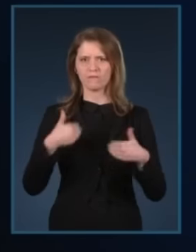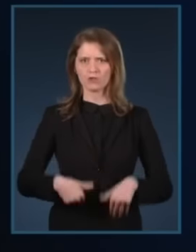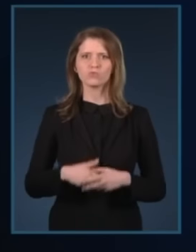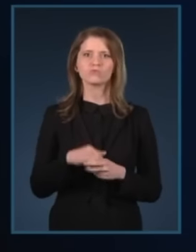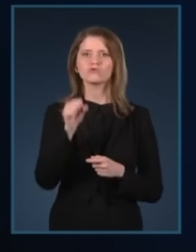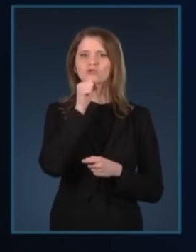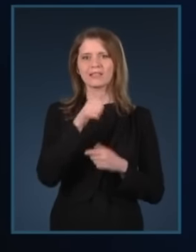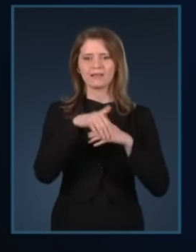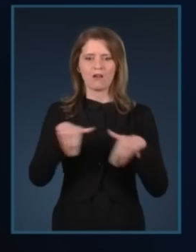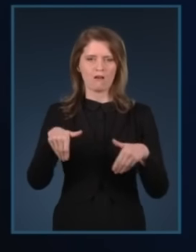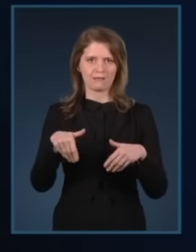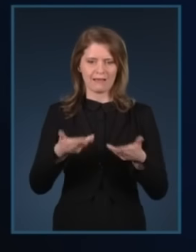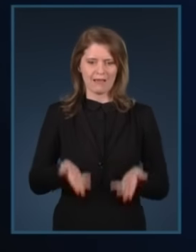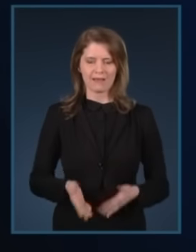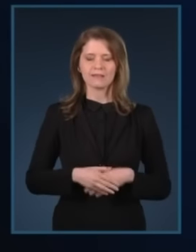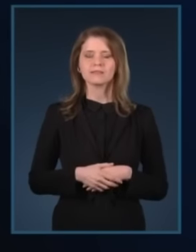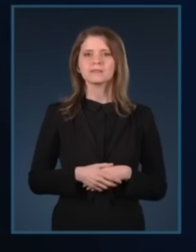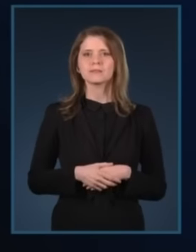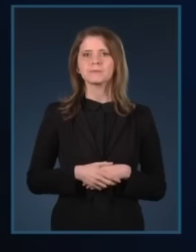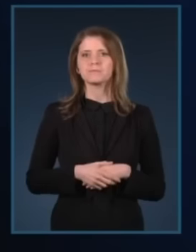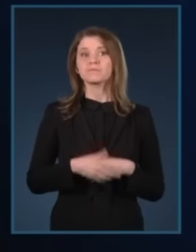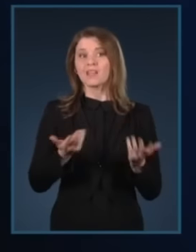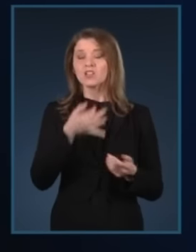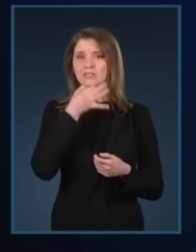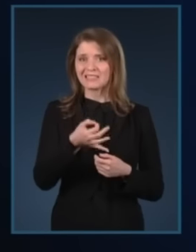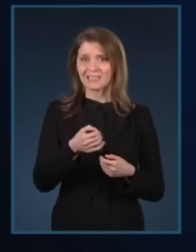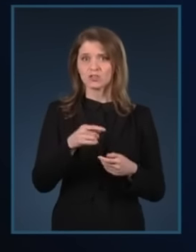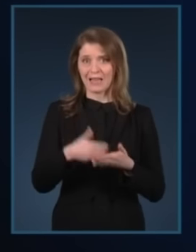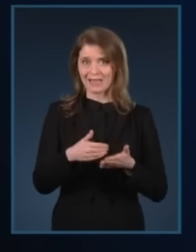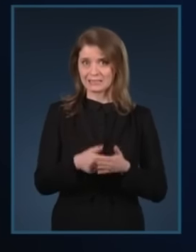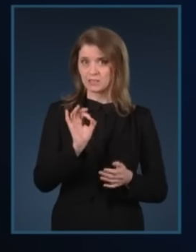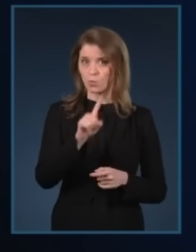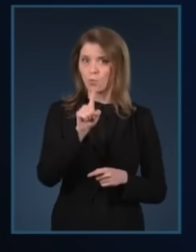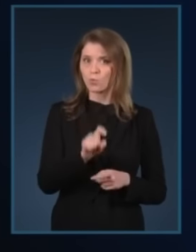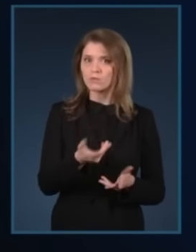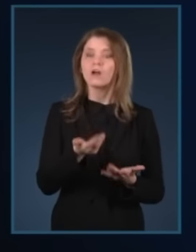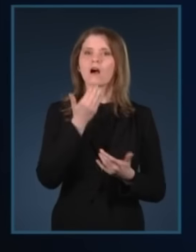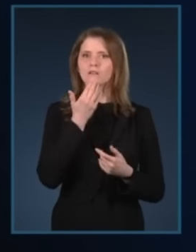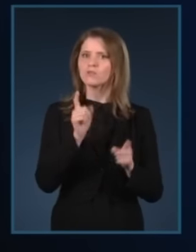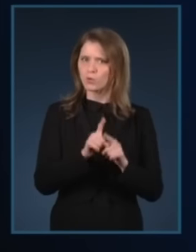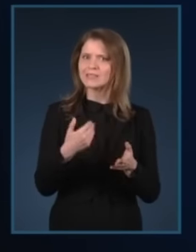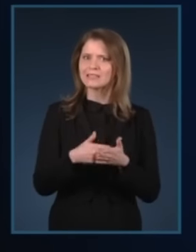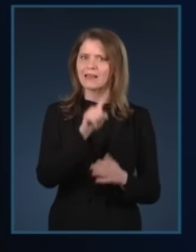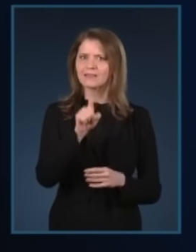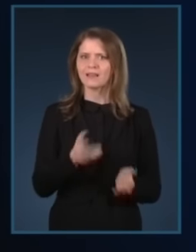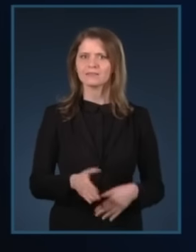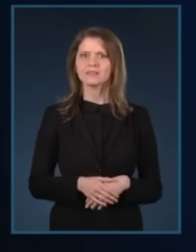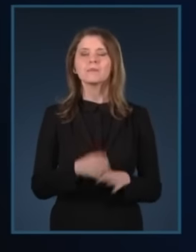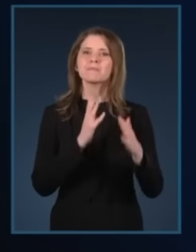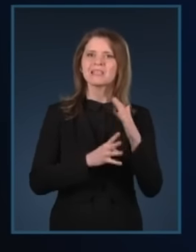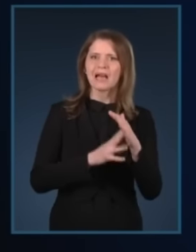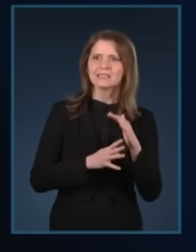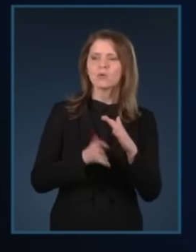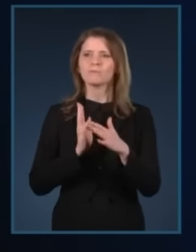mentén. A kérdés, hogy jól van-e az így, és akarjuk-e, hogy az így legyen. Ugyanis migráció és migráció